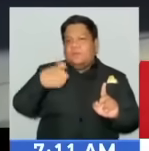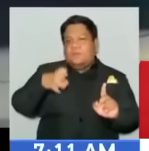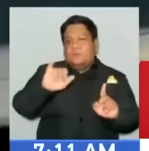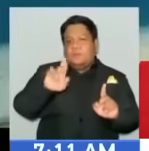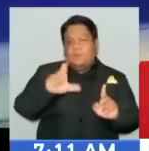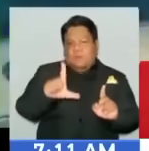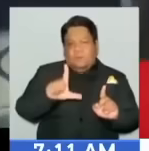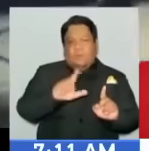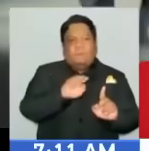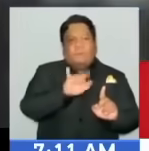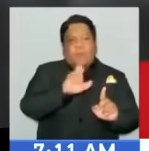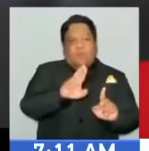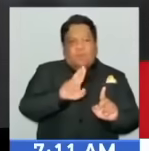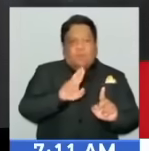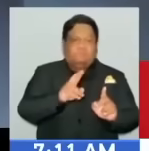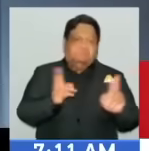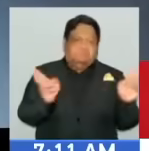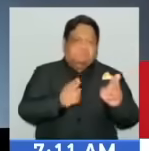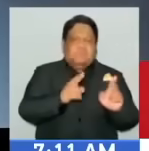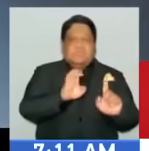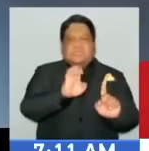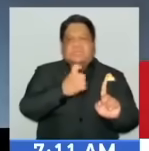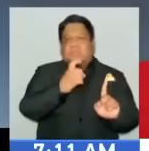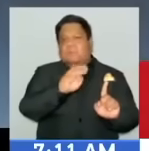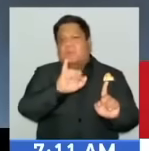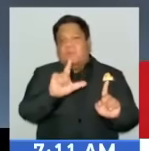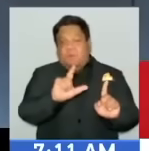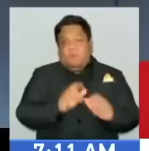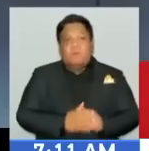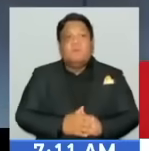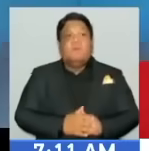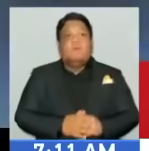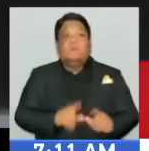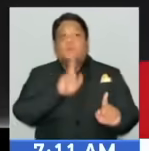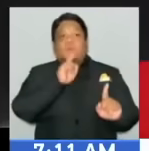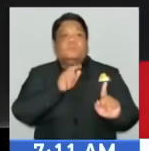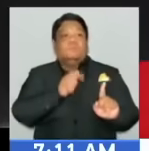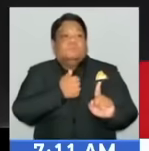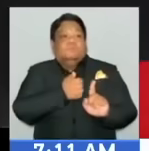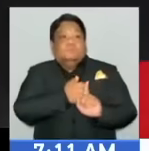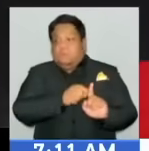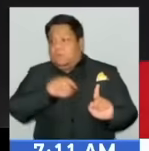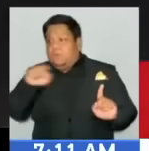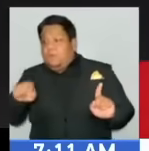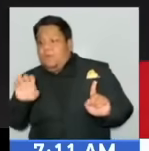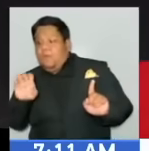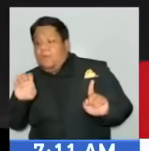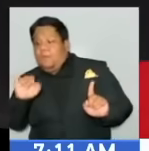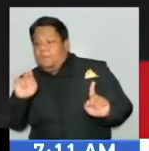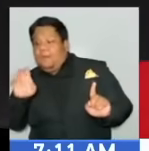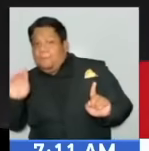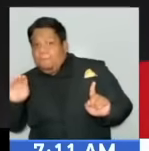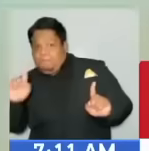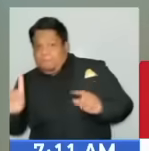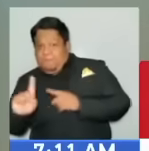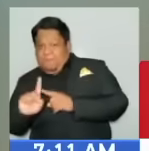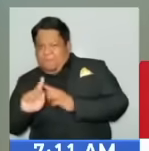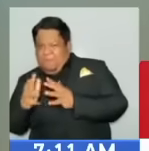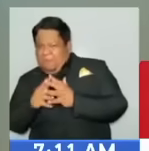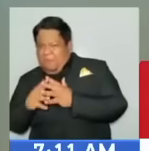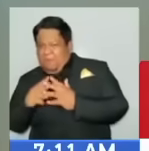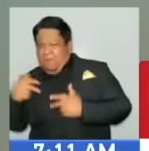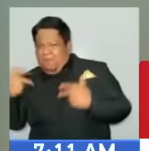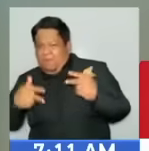Narinig at nagustuhan daw ng award-winning rapper and producer sa sina Eminem at Dr. Dre ang kanyang single na Up Down.